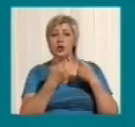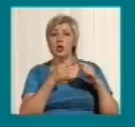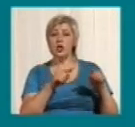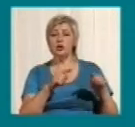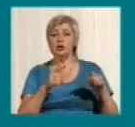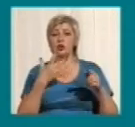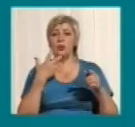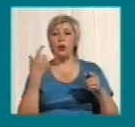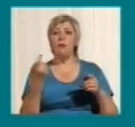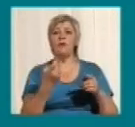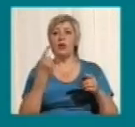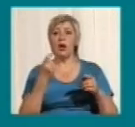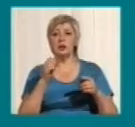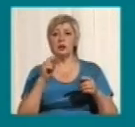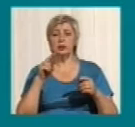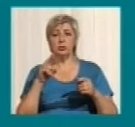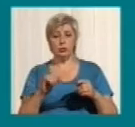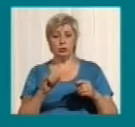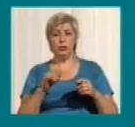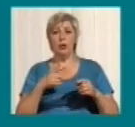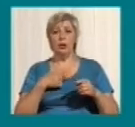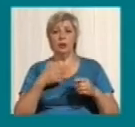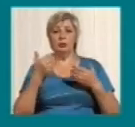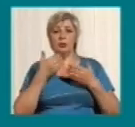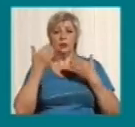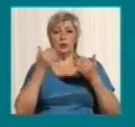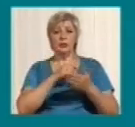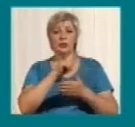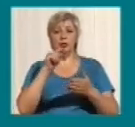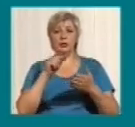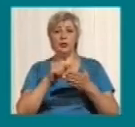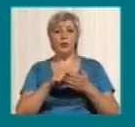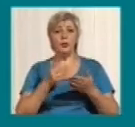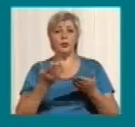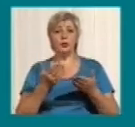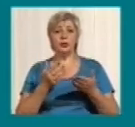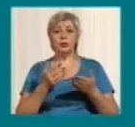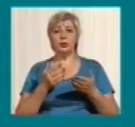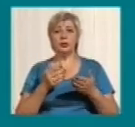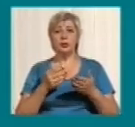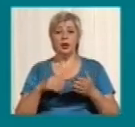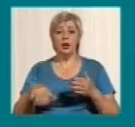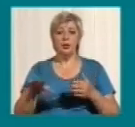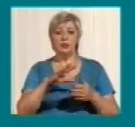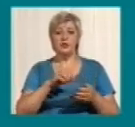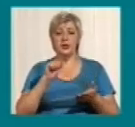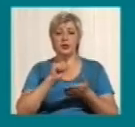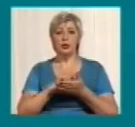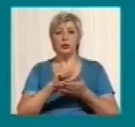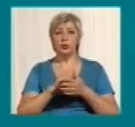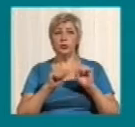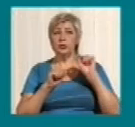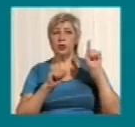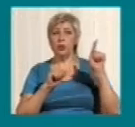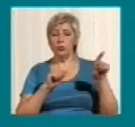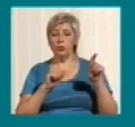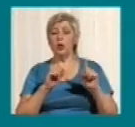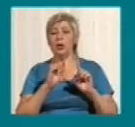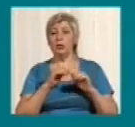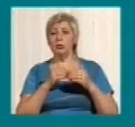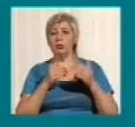Ми задавали питання, і цим займався Соборний район наш. Тому всі документи у них, вони писали, як вони